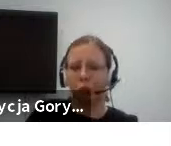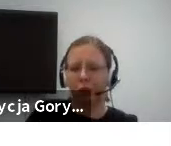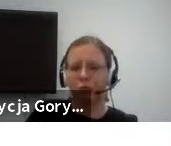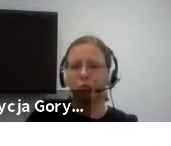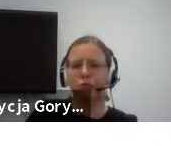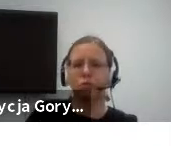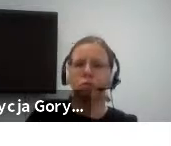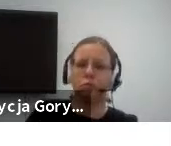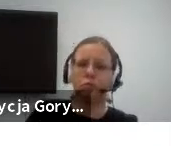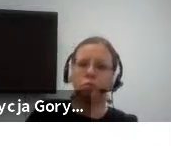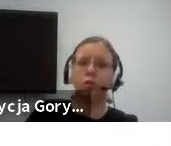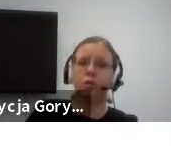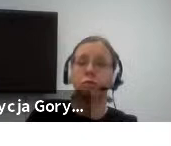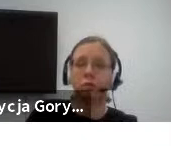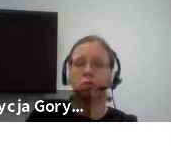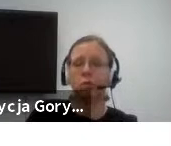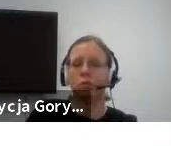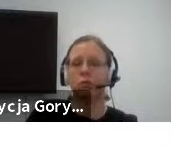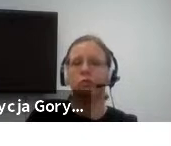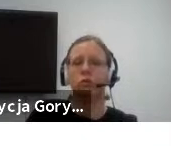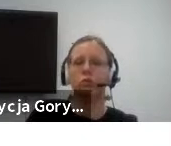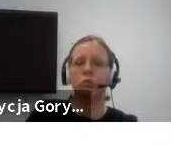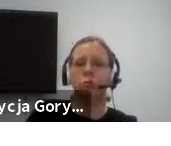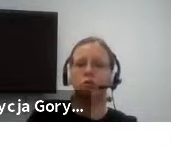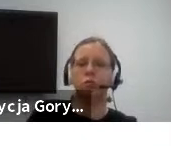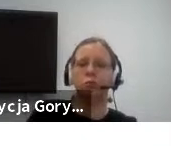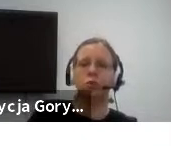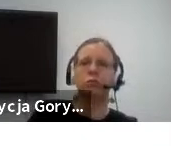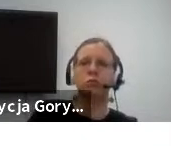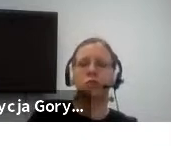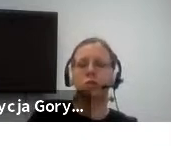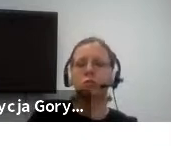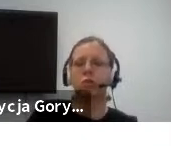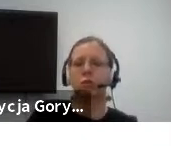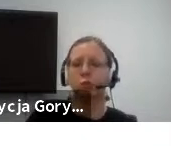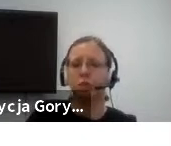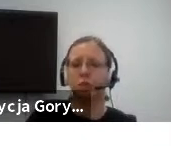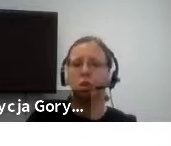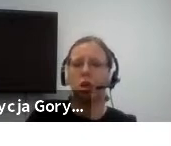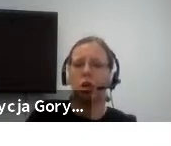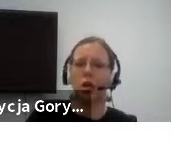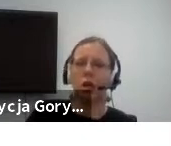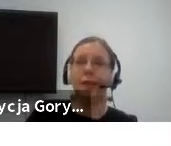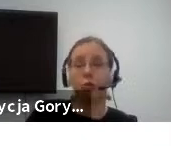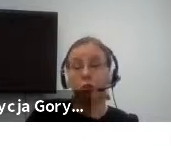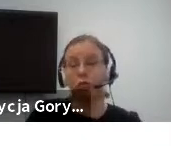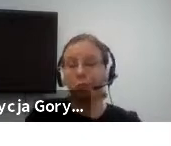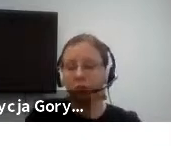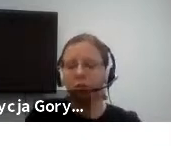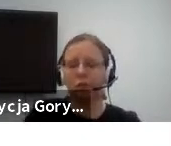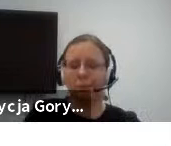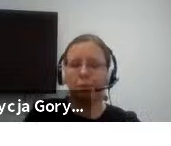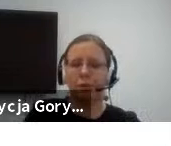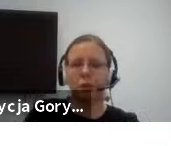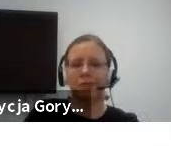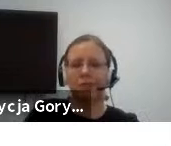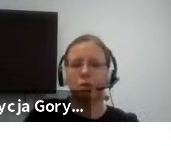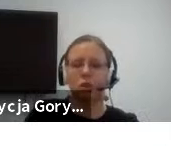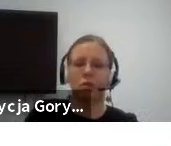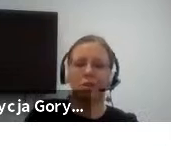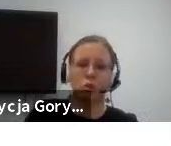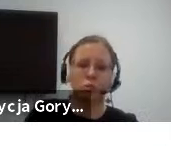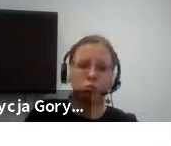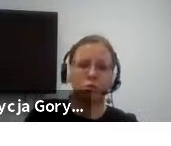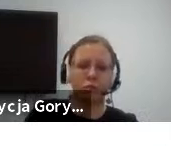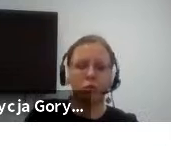tematów, wykładów, przede wszystkim wykładów, które można by było w uzasadnionych tam przypadkach, na początku w uzasadnionych przypadkach, bo ja